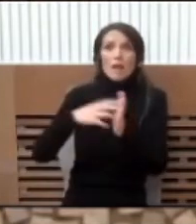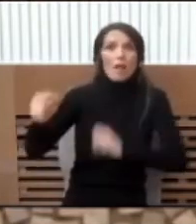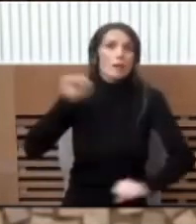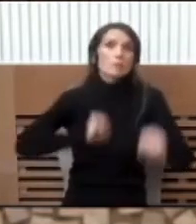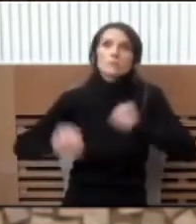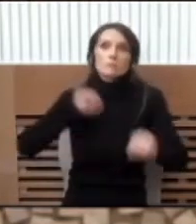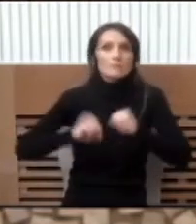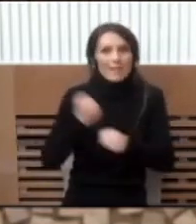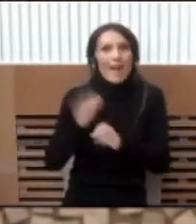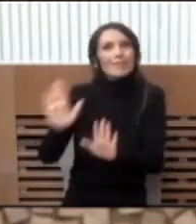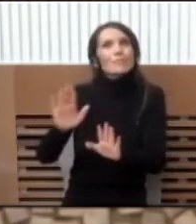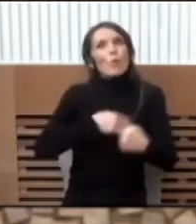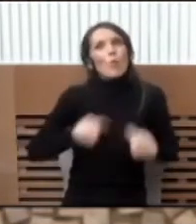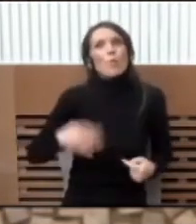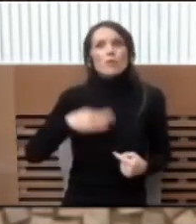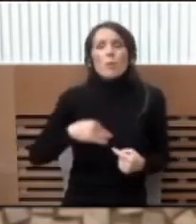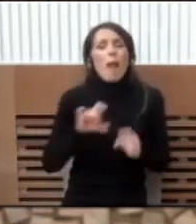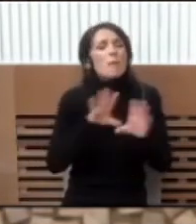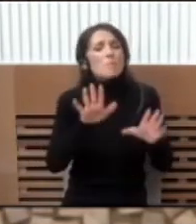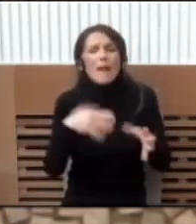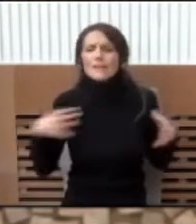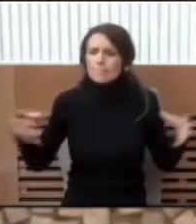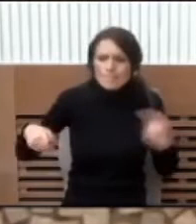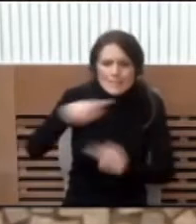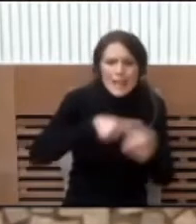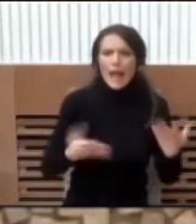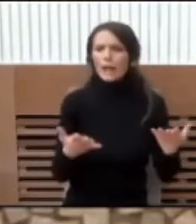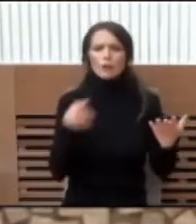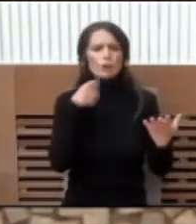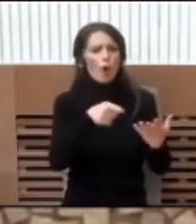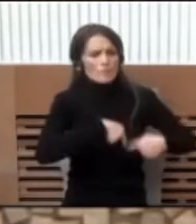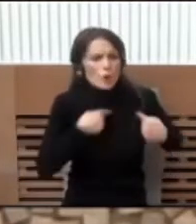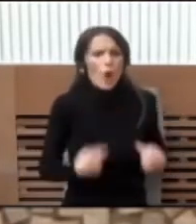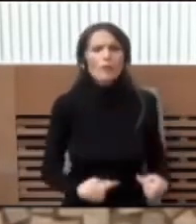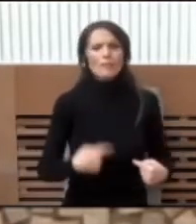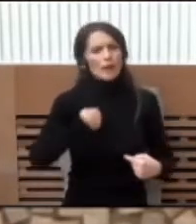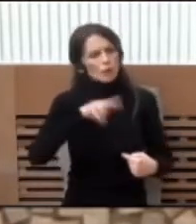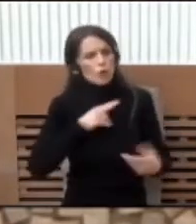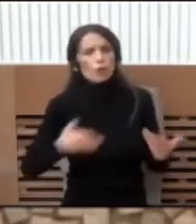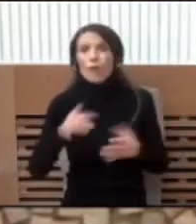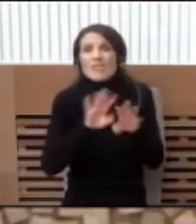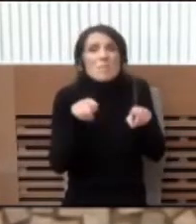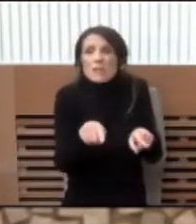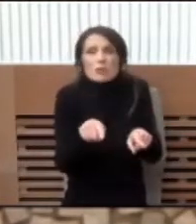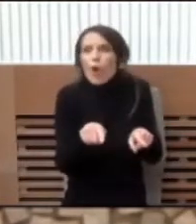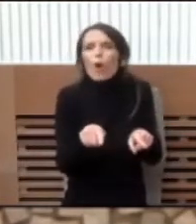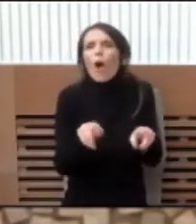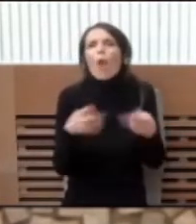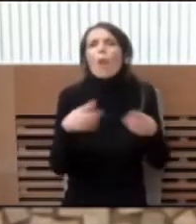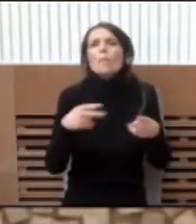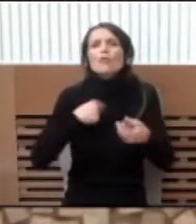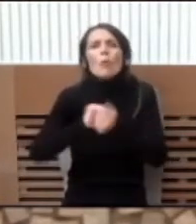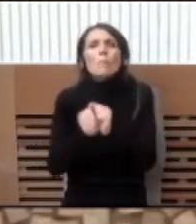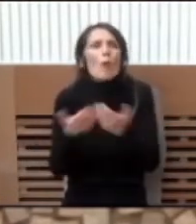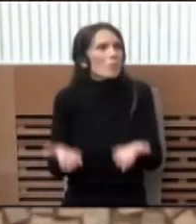Bez ovakvog zajedništva, solidarnosti i odgovornosti prema drugima ne bismo mogli da se uspešno nosimo sa pandemijom, a